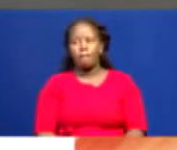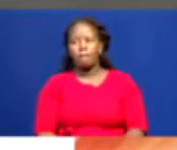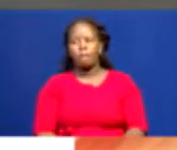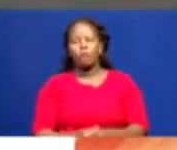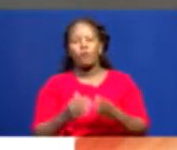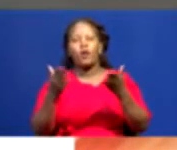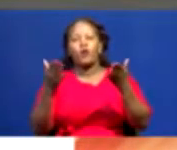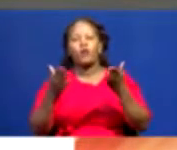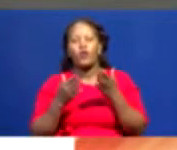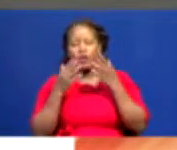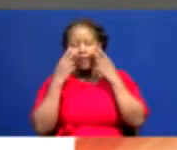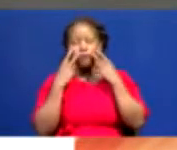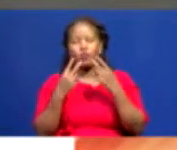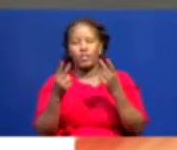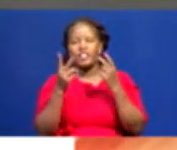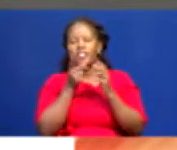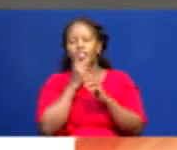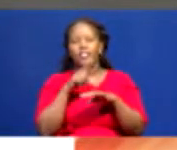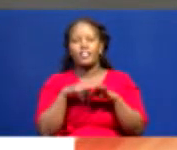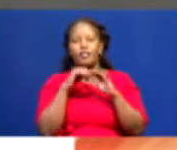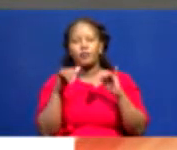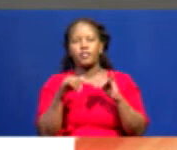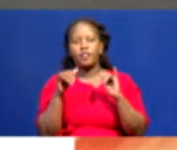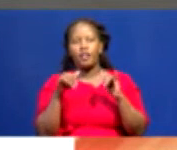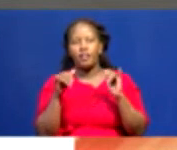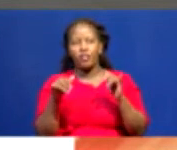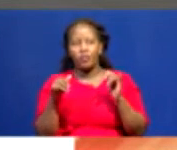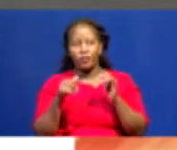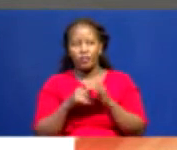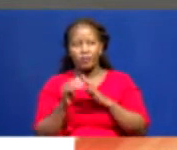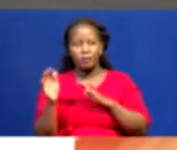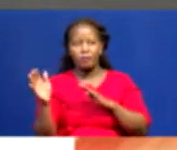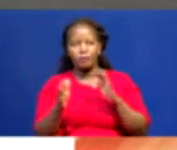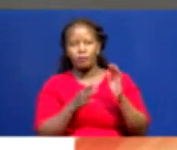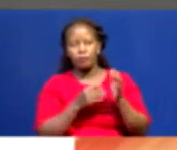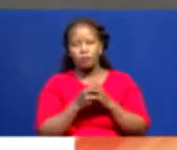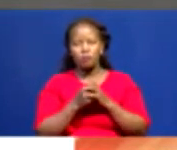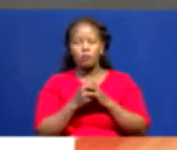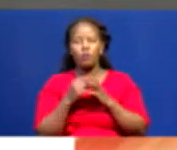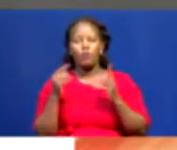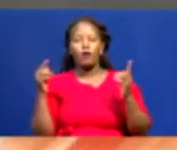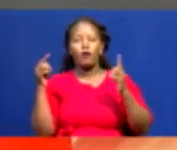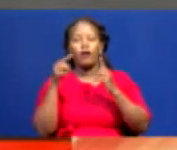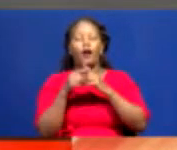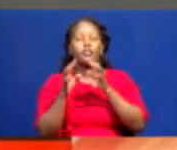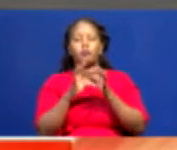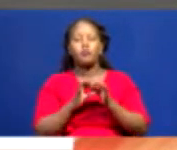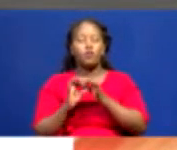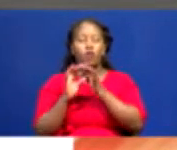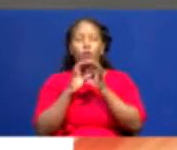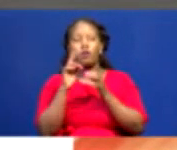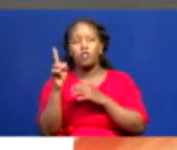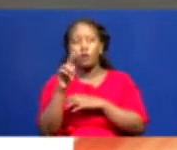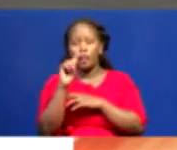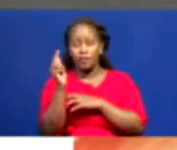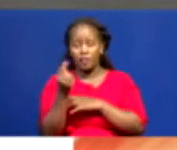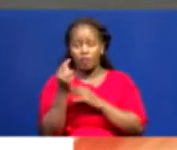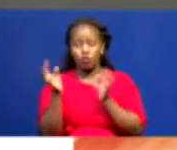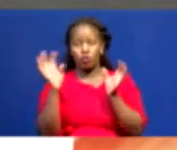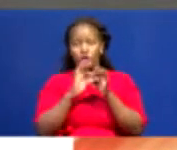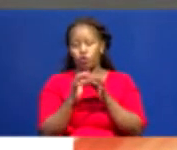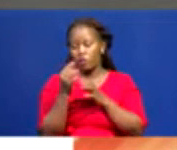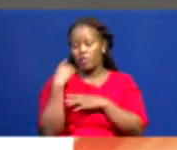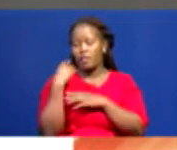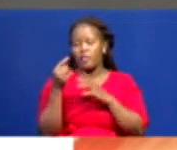Welcome back. You're watching the Lunchtime News. Now, the Azimio Umoja One Kenya Coalition yesterday